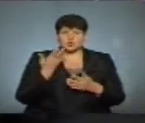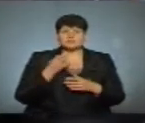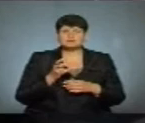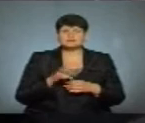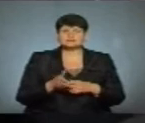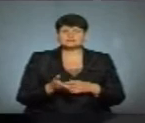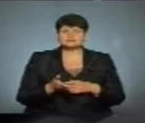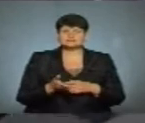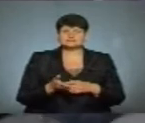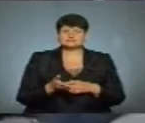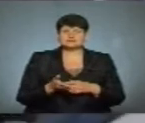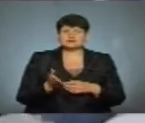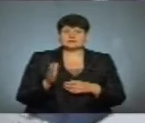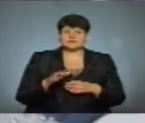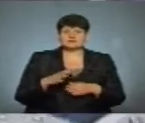четвертий день.